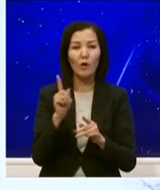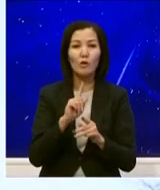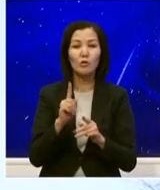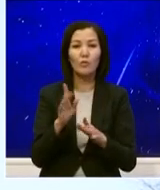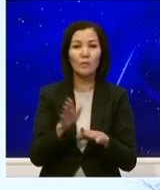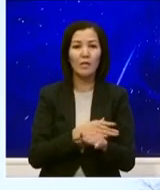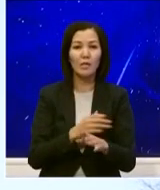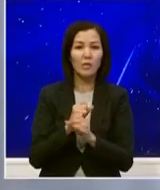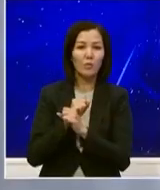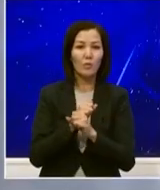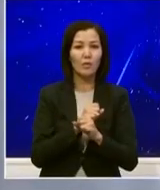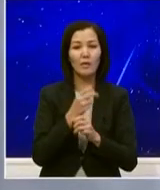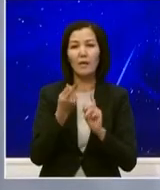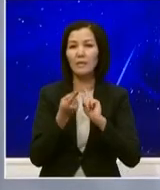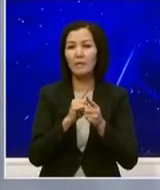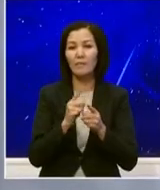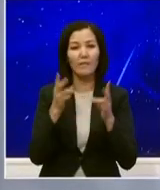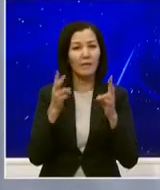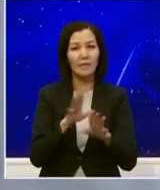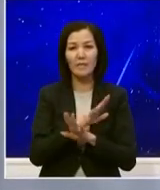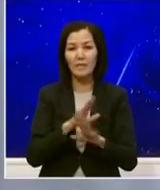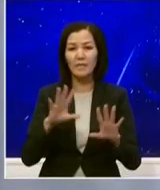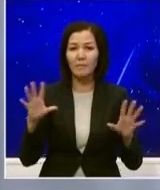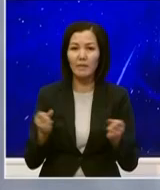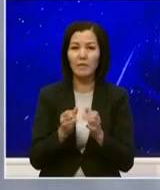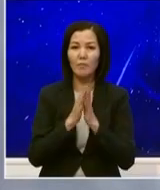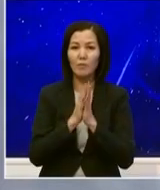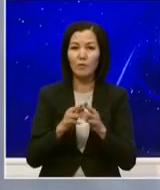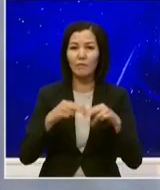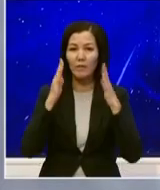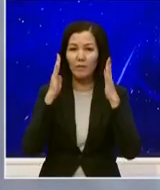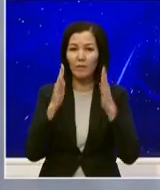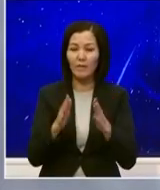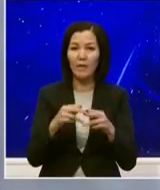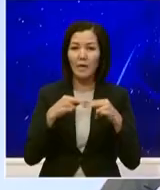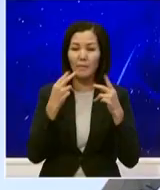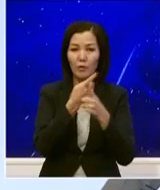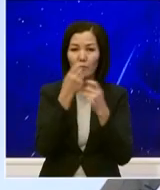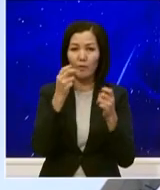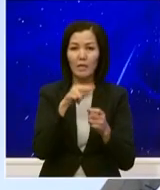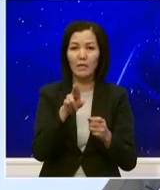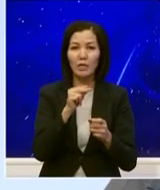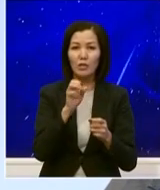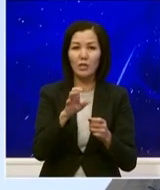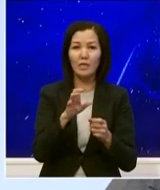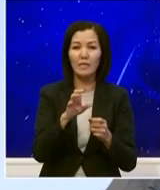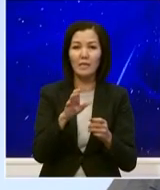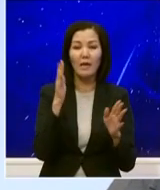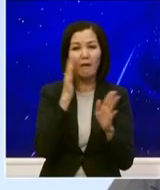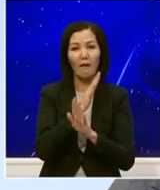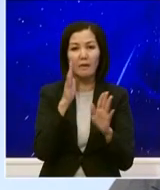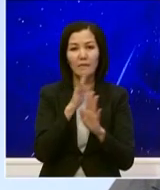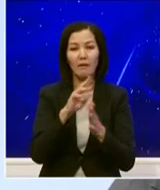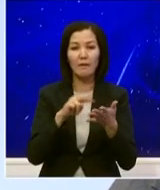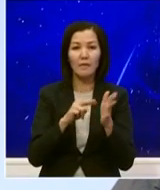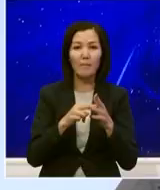Чтобы долгожданный отдых не превратился в трагедию, спасатели просят обращать внимание на предупреждения ДЧС и Казгидромет.